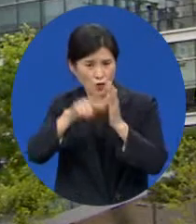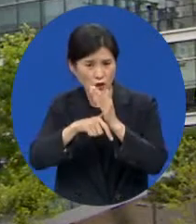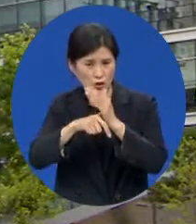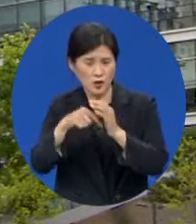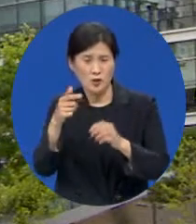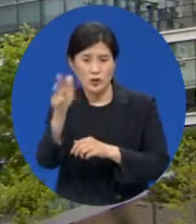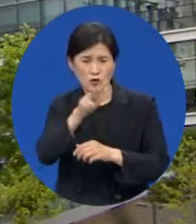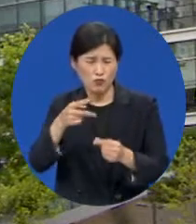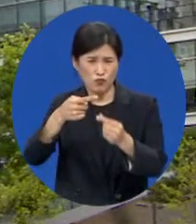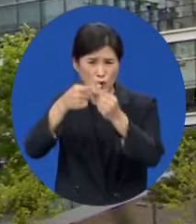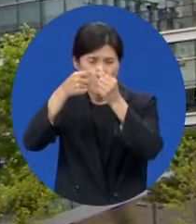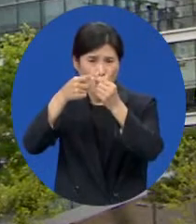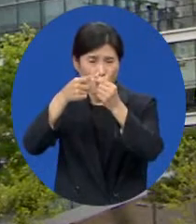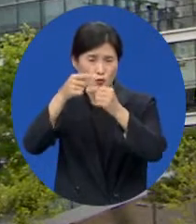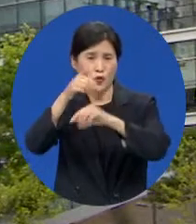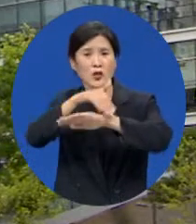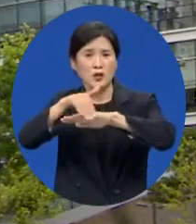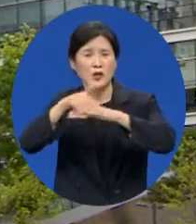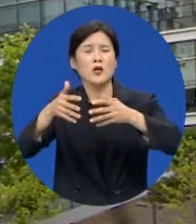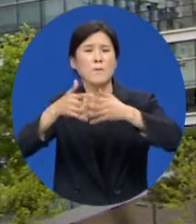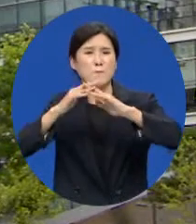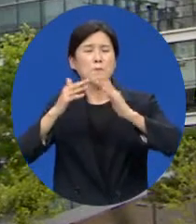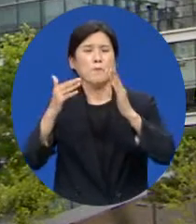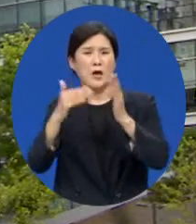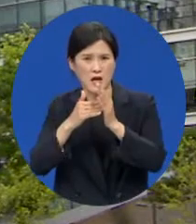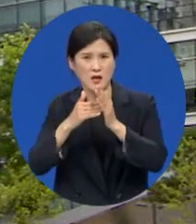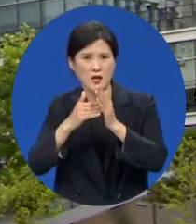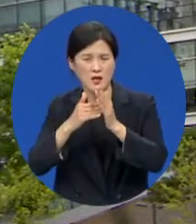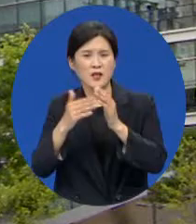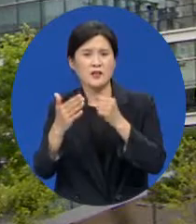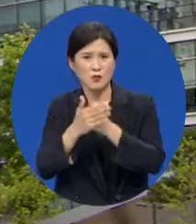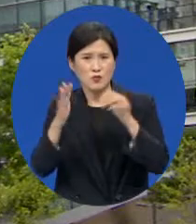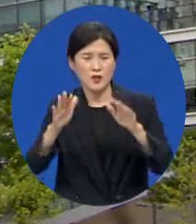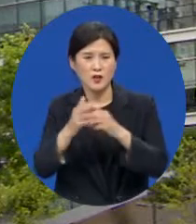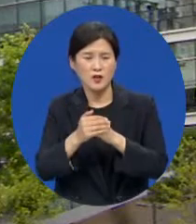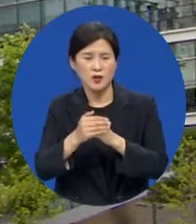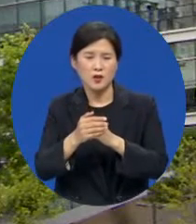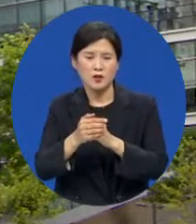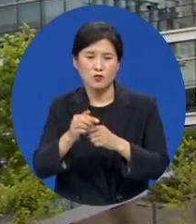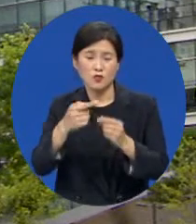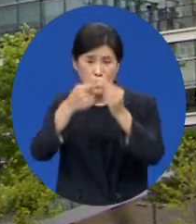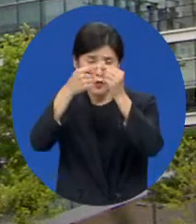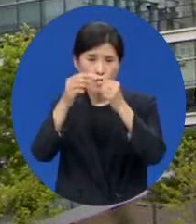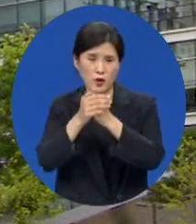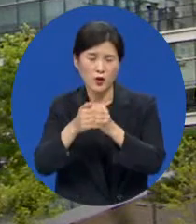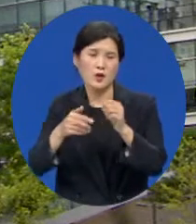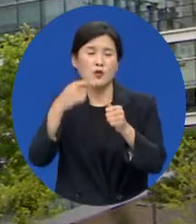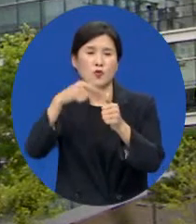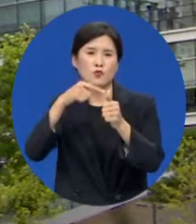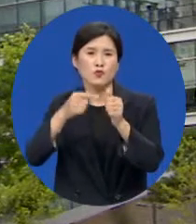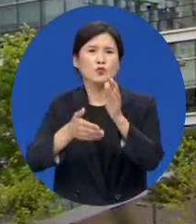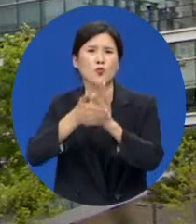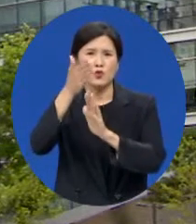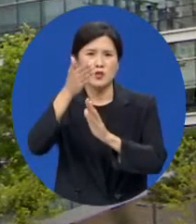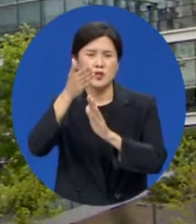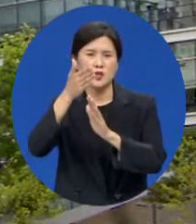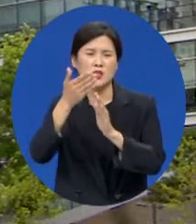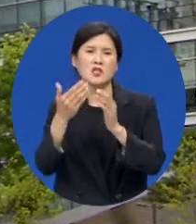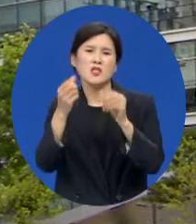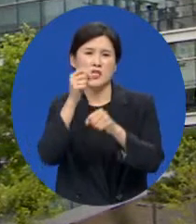설계하였으며 이러한 도시 환경을 통해 최고의 교육도시로 발전할 수 있는 기틀이 조성되어